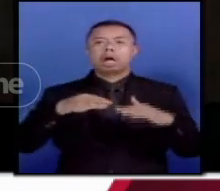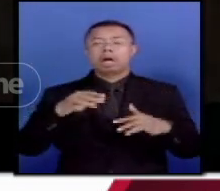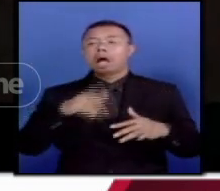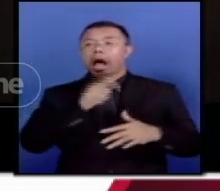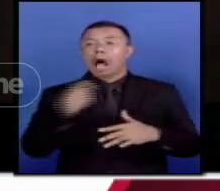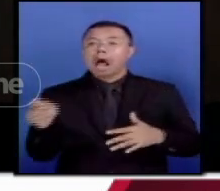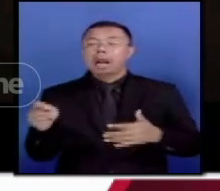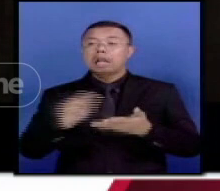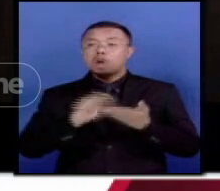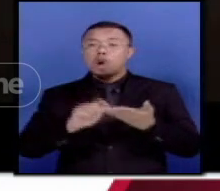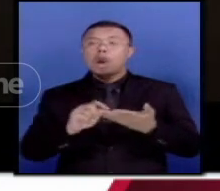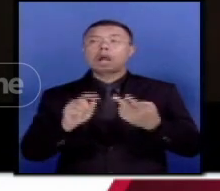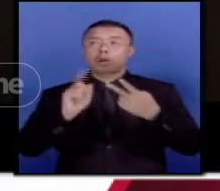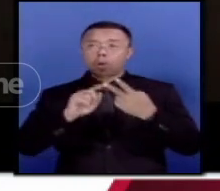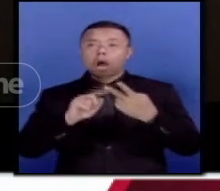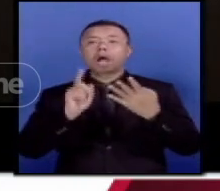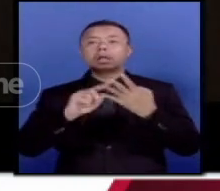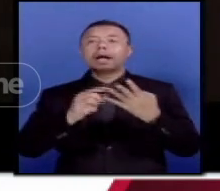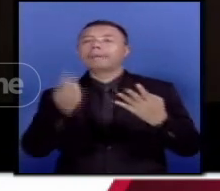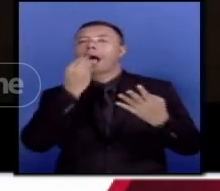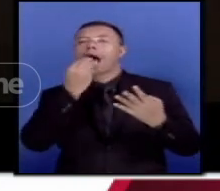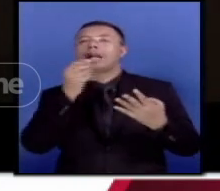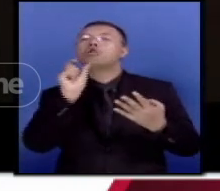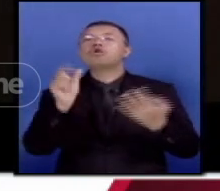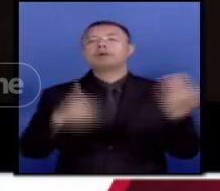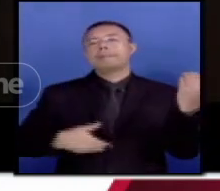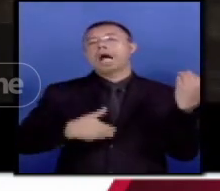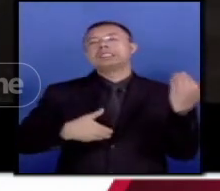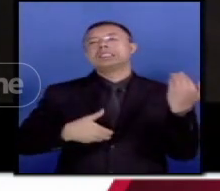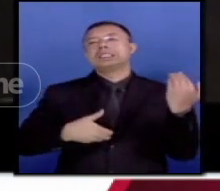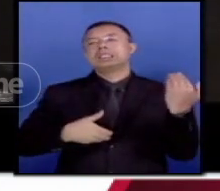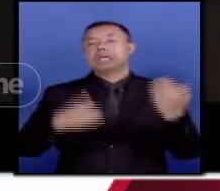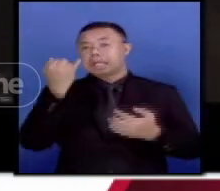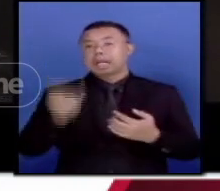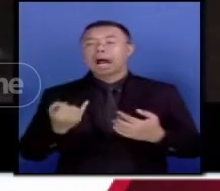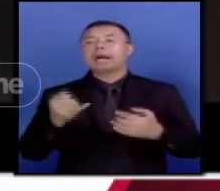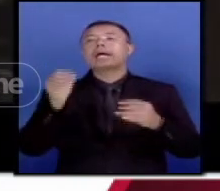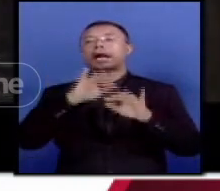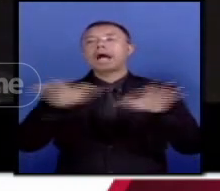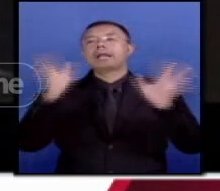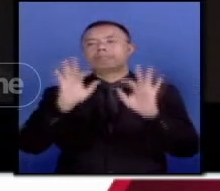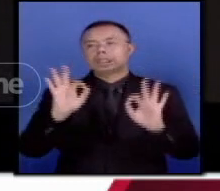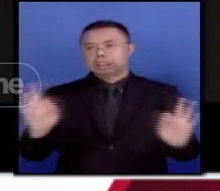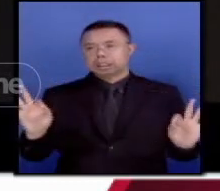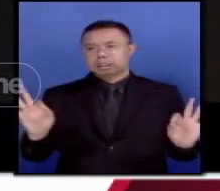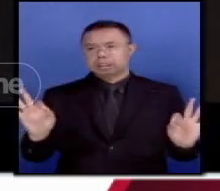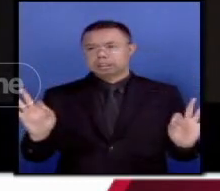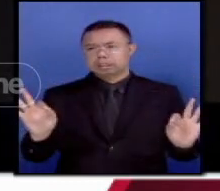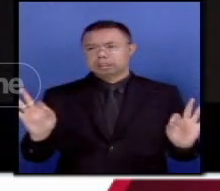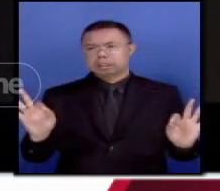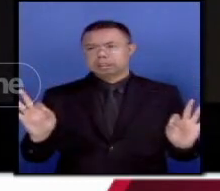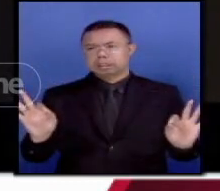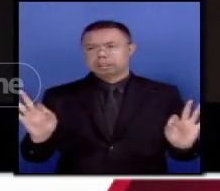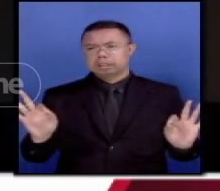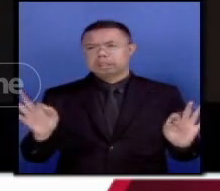makanan bayi karena memang eee agak kesulitan untuk mencari makan meja yang terakhir adalah air bersih demikian pada Bagaimana